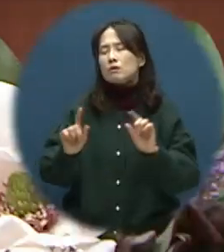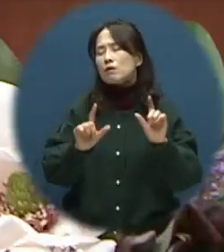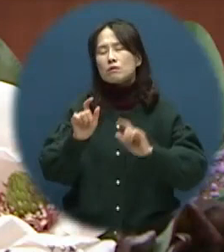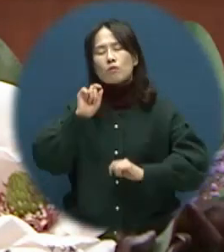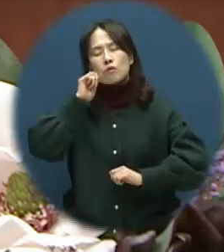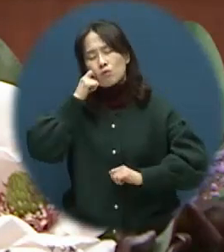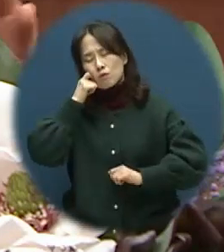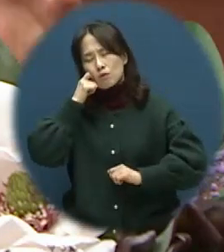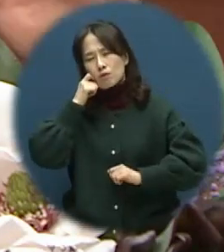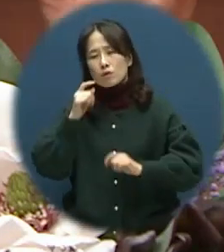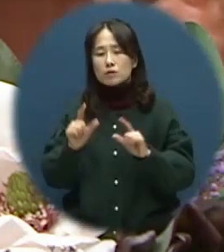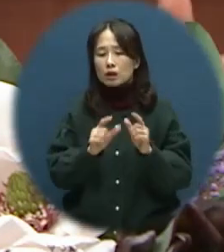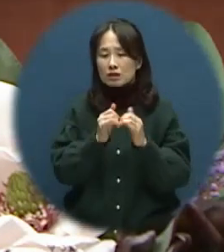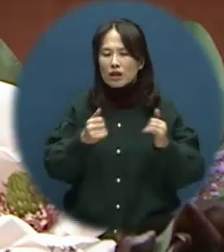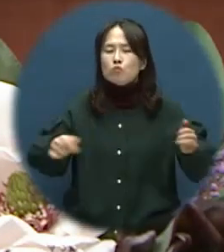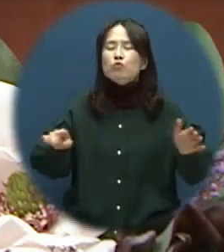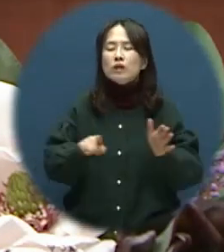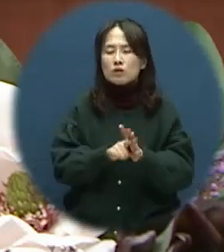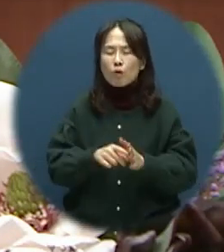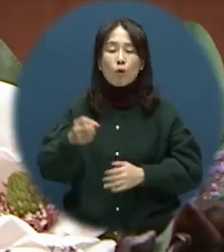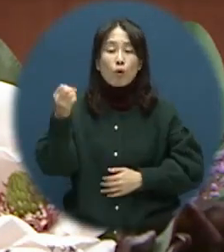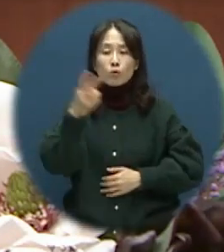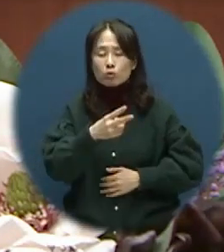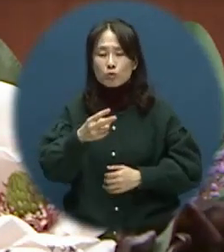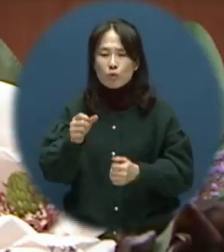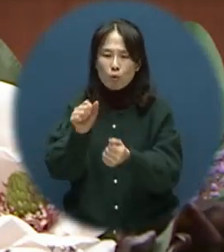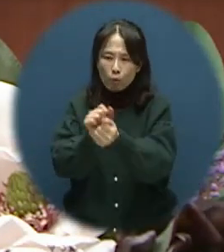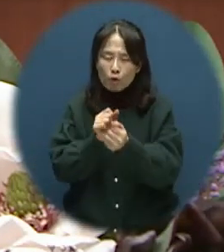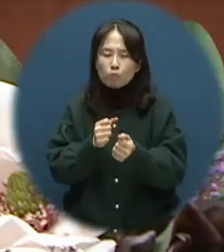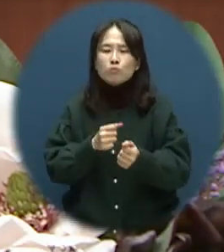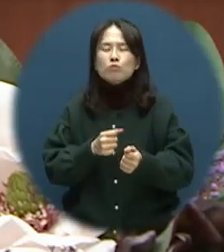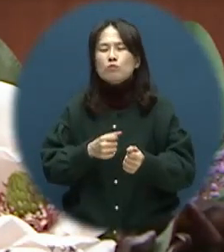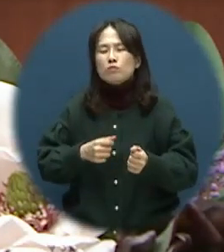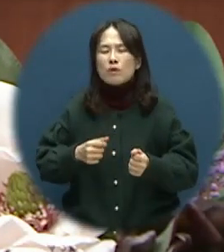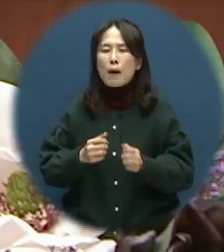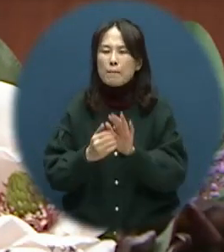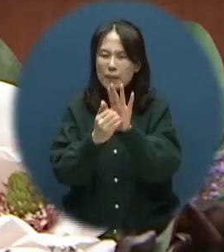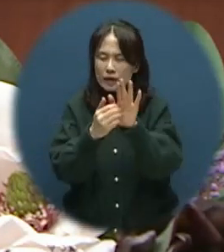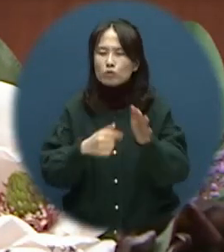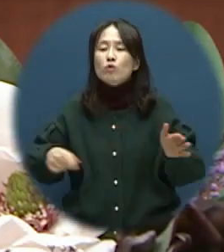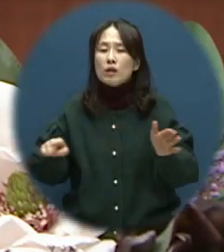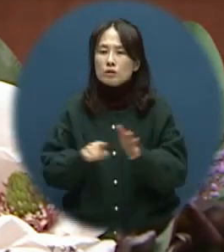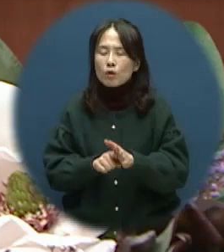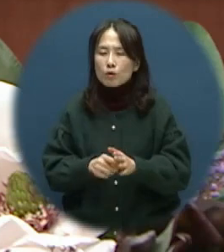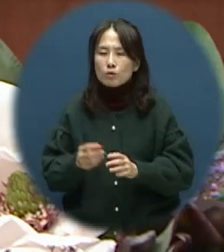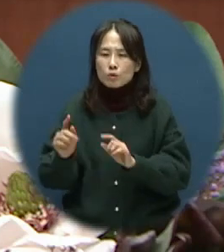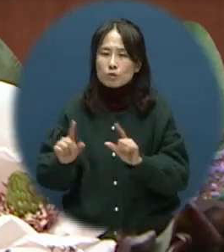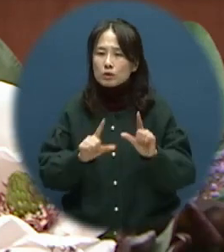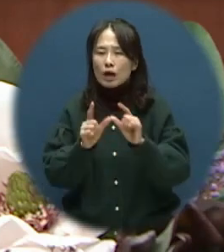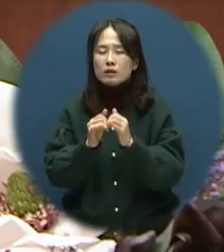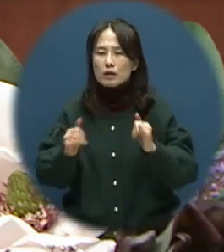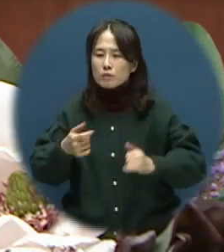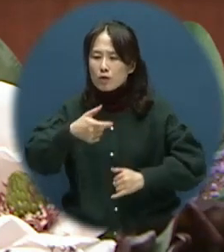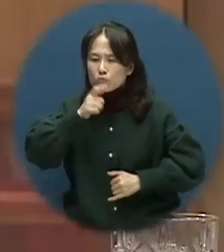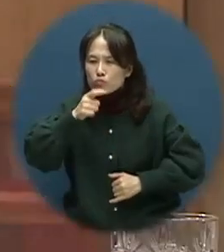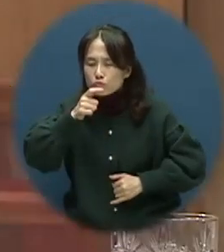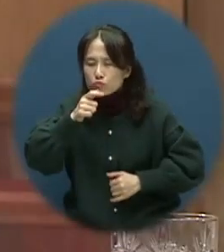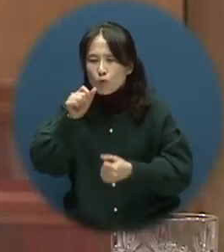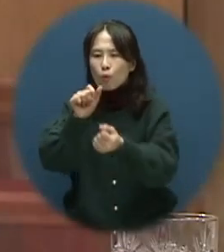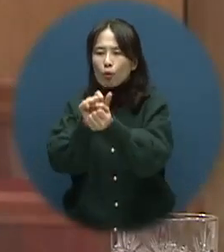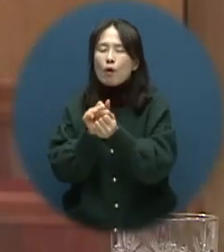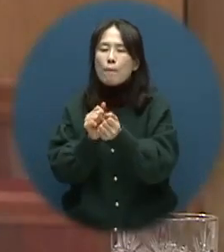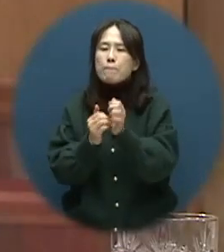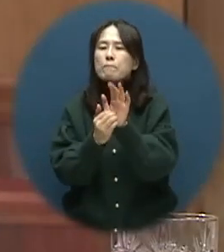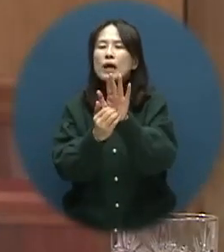위해서도 안 되고 수도권의 주민들의 안전한 식수를 위해서도 그것은 있을 수 없는 사업이다라고 하는 거죠. 네. 그